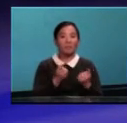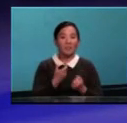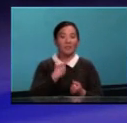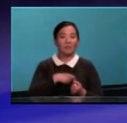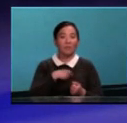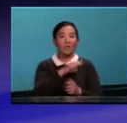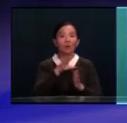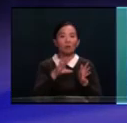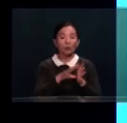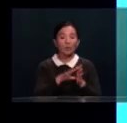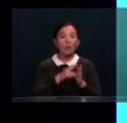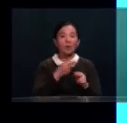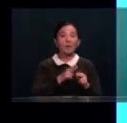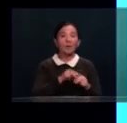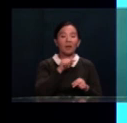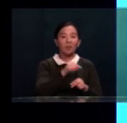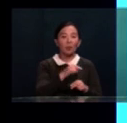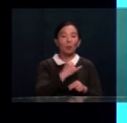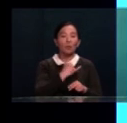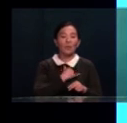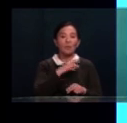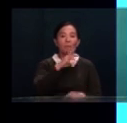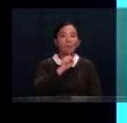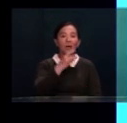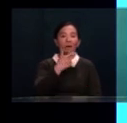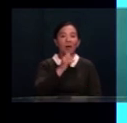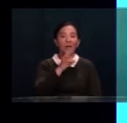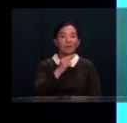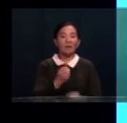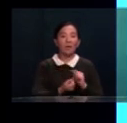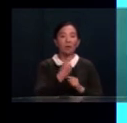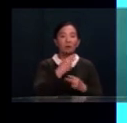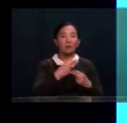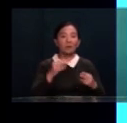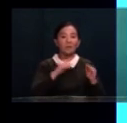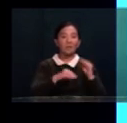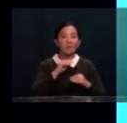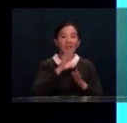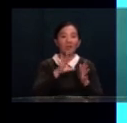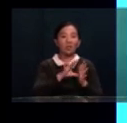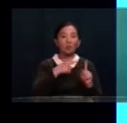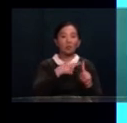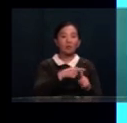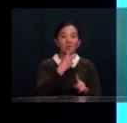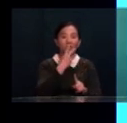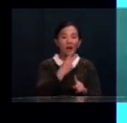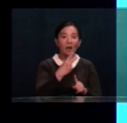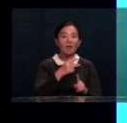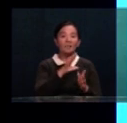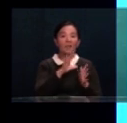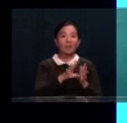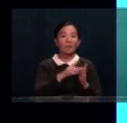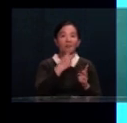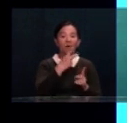электроны. При этом у нас с вами марганец образует соединение с зарядом плюс 2, зарядом